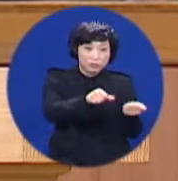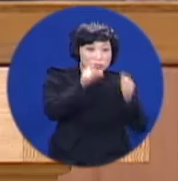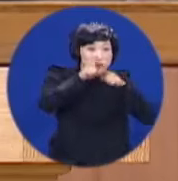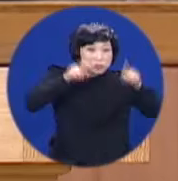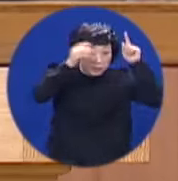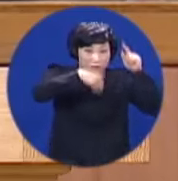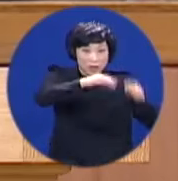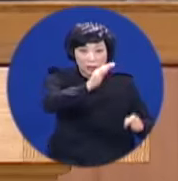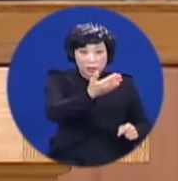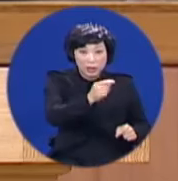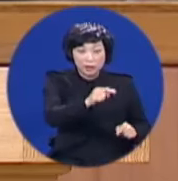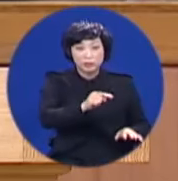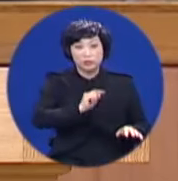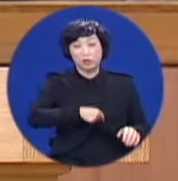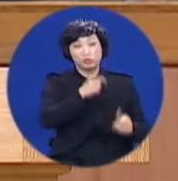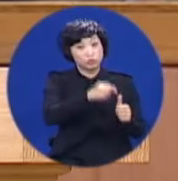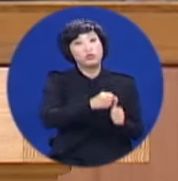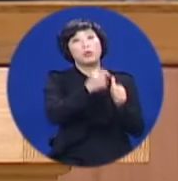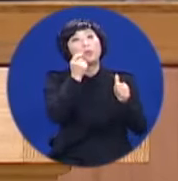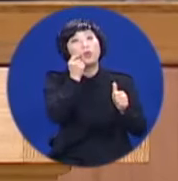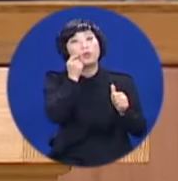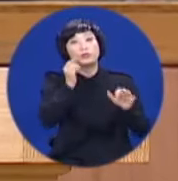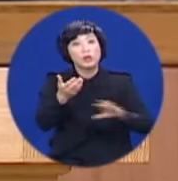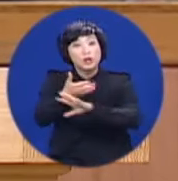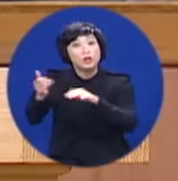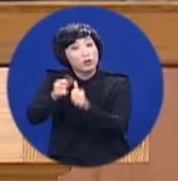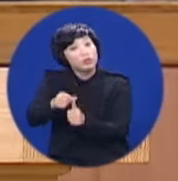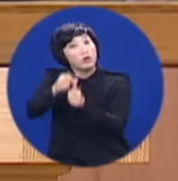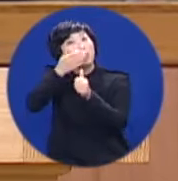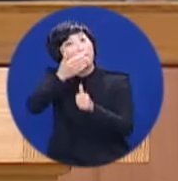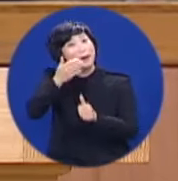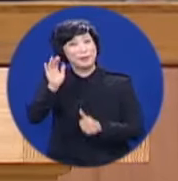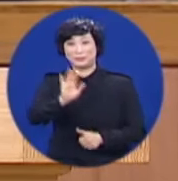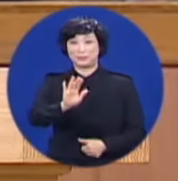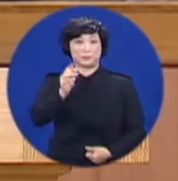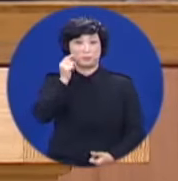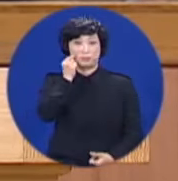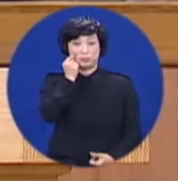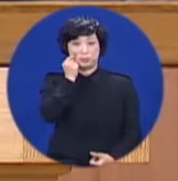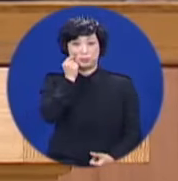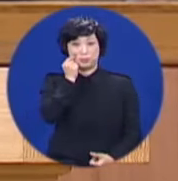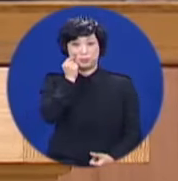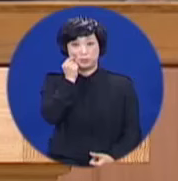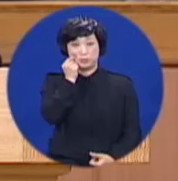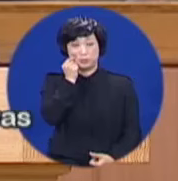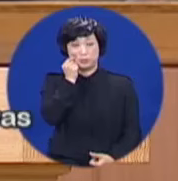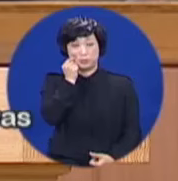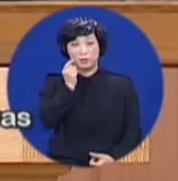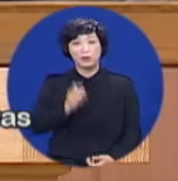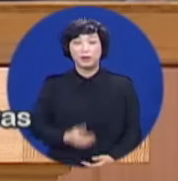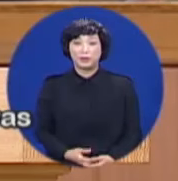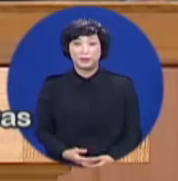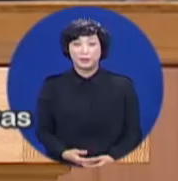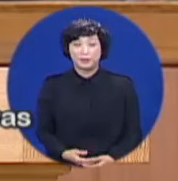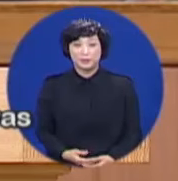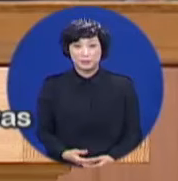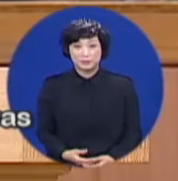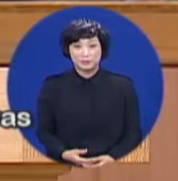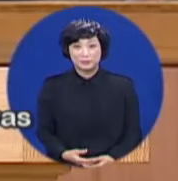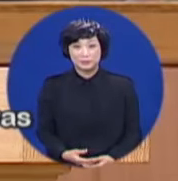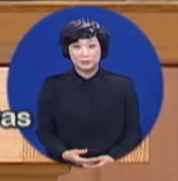자가 저도 구원하지 못하는 사람이 남을 어찌 구원하겠어요. 그러더니